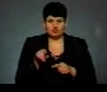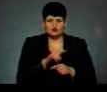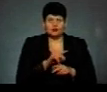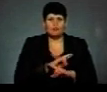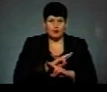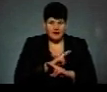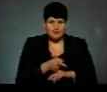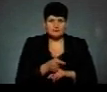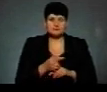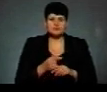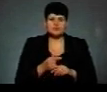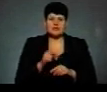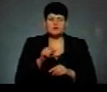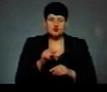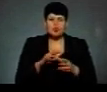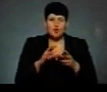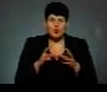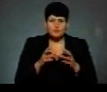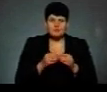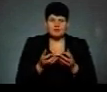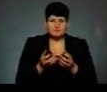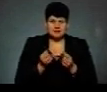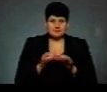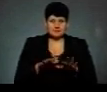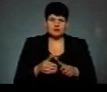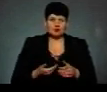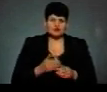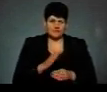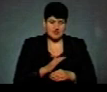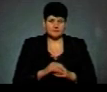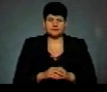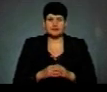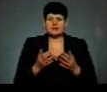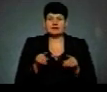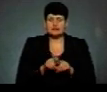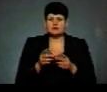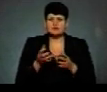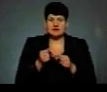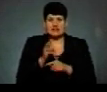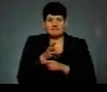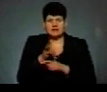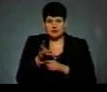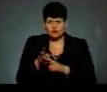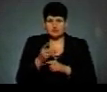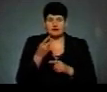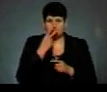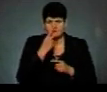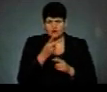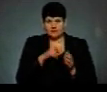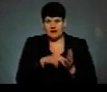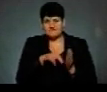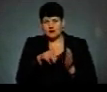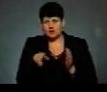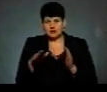і в цьому об'ємі, який ми вилучили по місцю проживання. Вилучили відеоспостереження, де видно, що вона виходить із